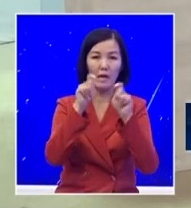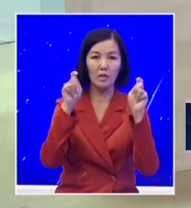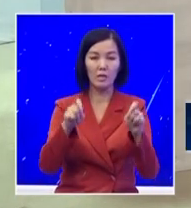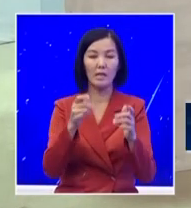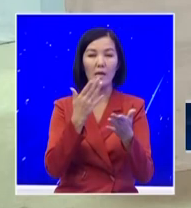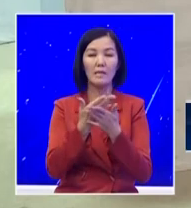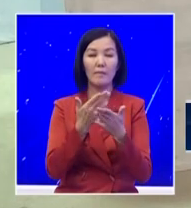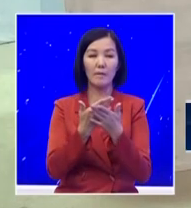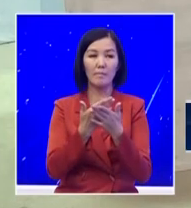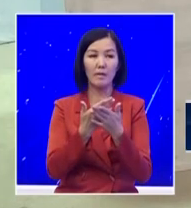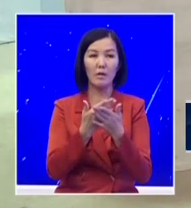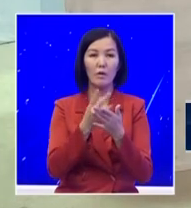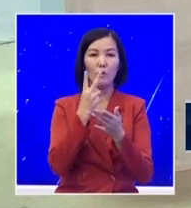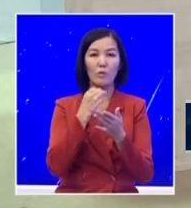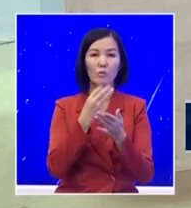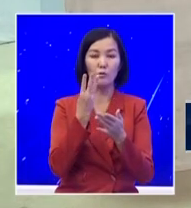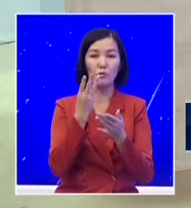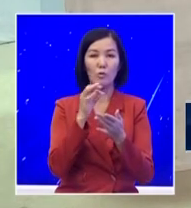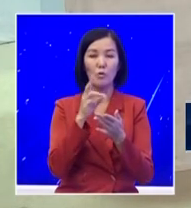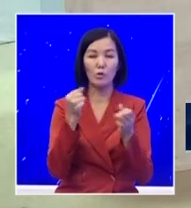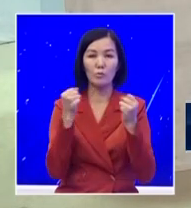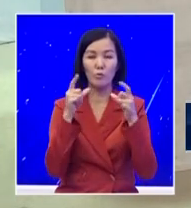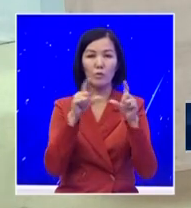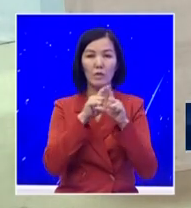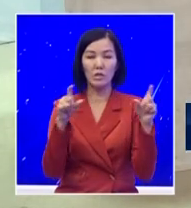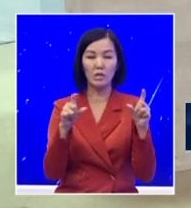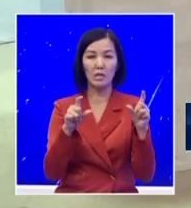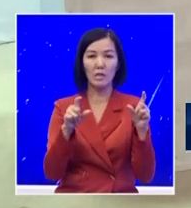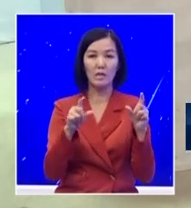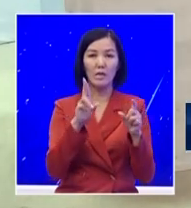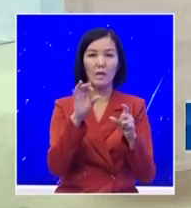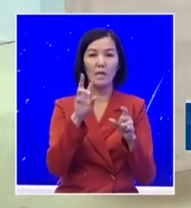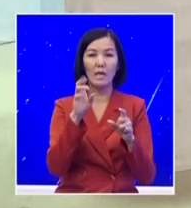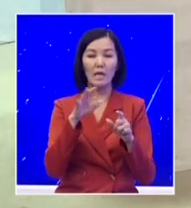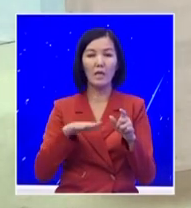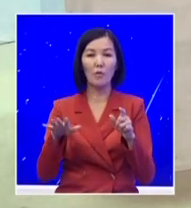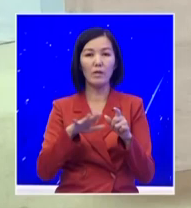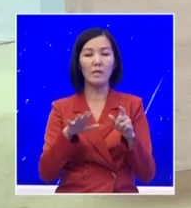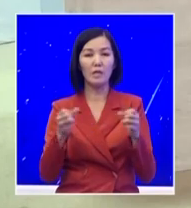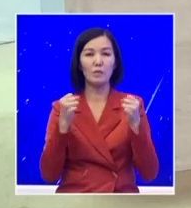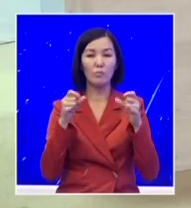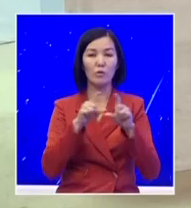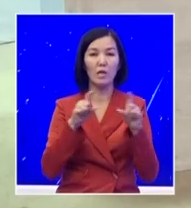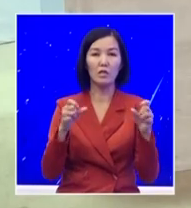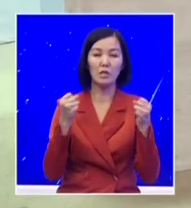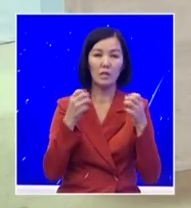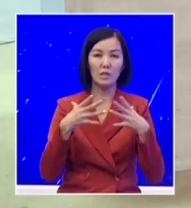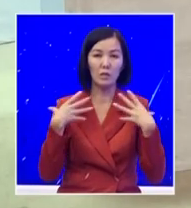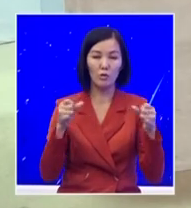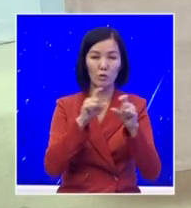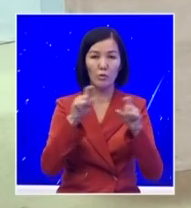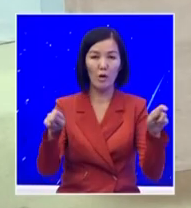Атап айтып кететін болсақ, Шқоңыр спорт кешені және Кеген ауданда спорт кешен, үлкен дене шынықтыру сауықтыру